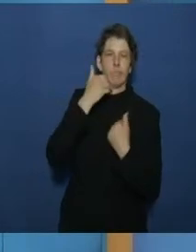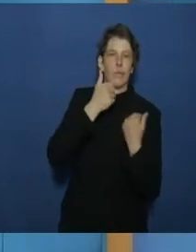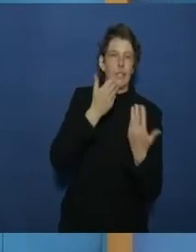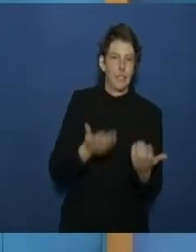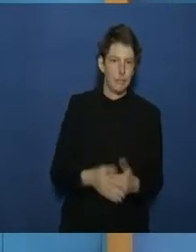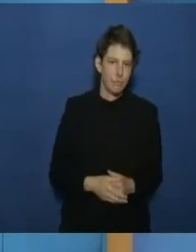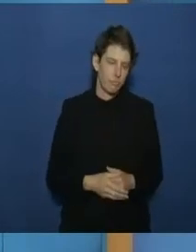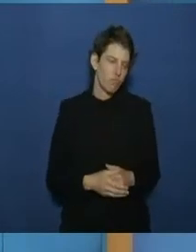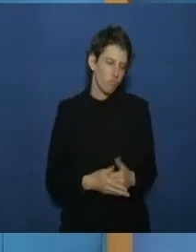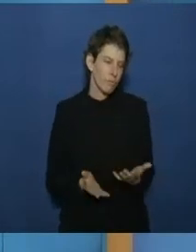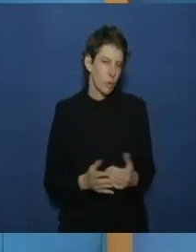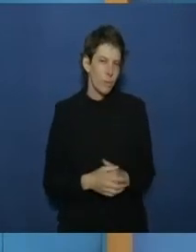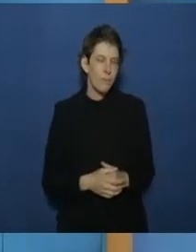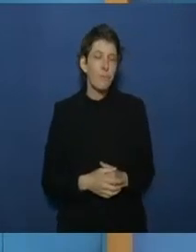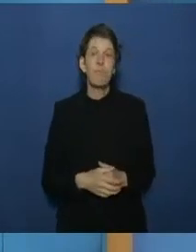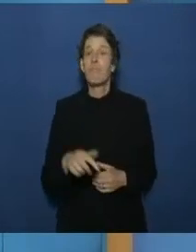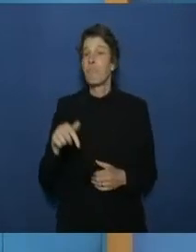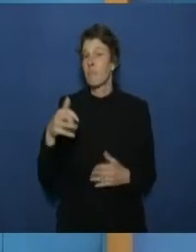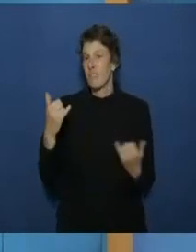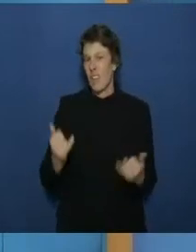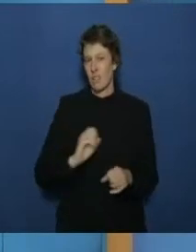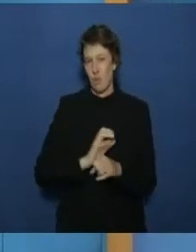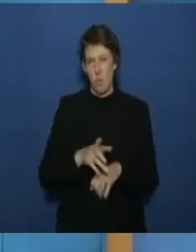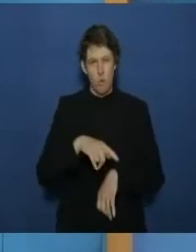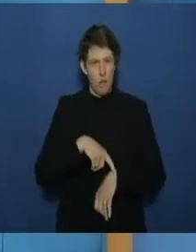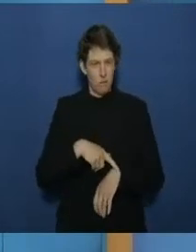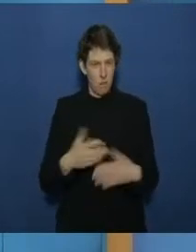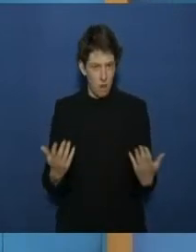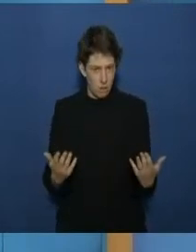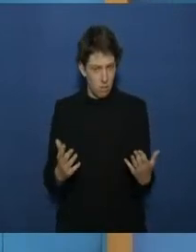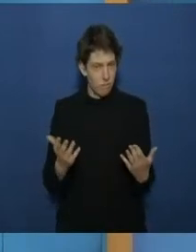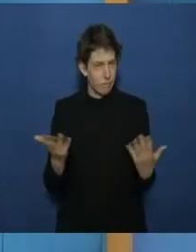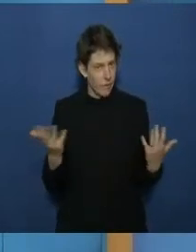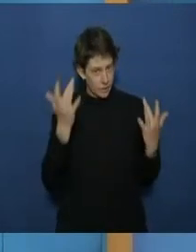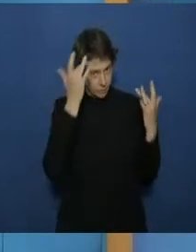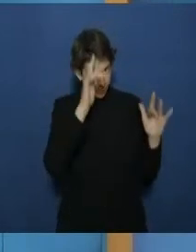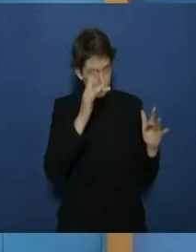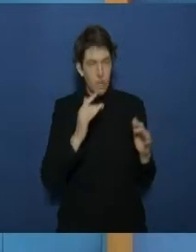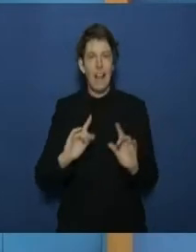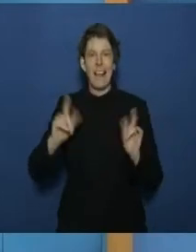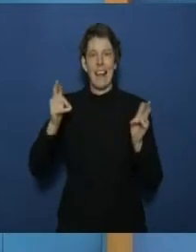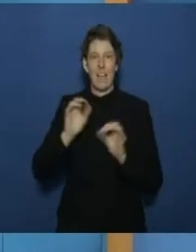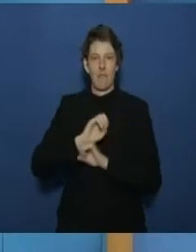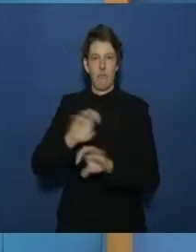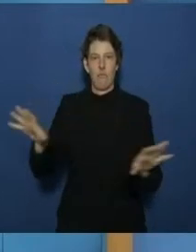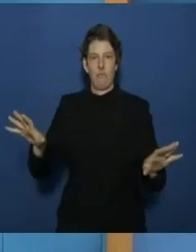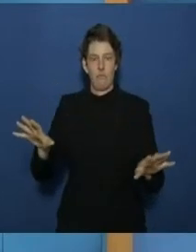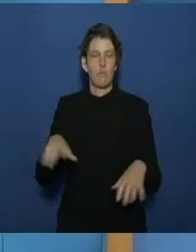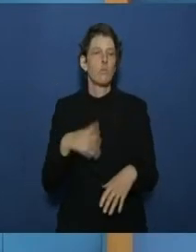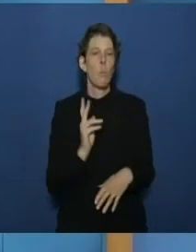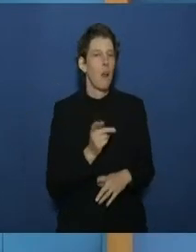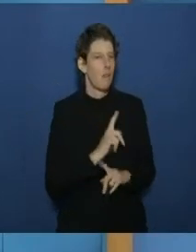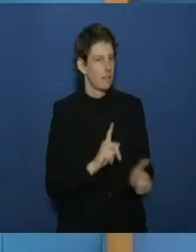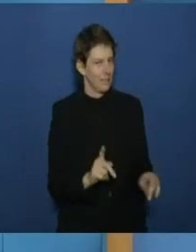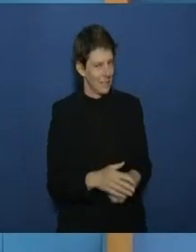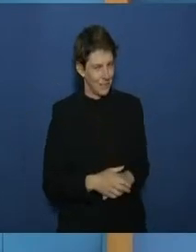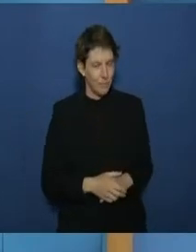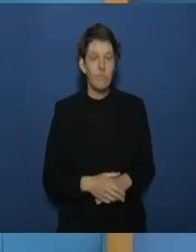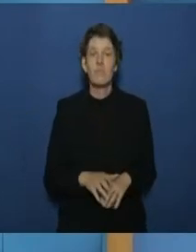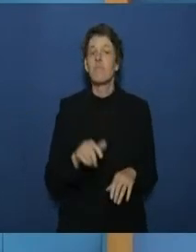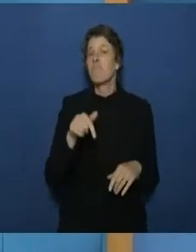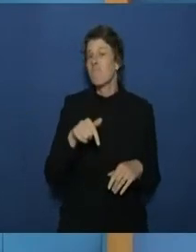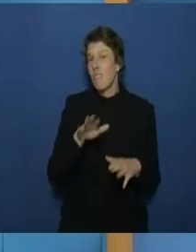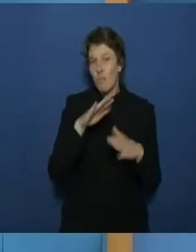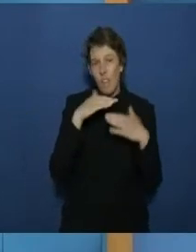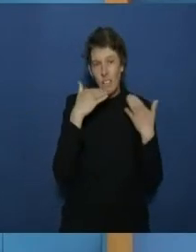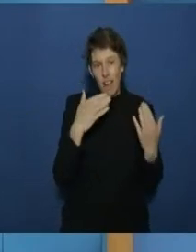Und wir erlauben in diesen Corona-Zeiten Live-Übertragungen, was sonst nicht der Fall ist. Wir danken sehr